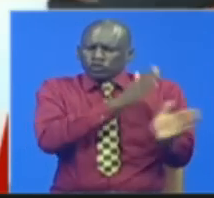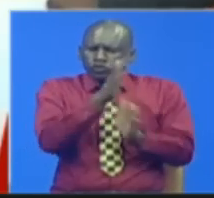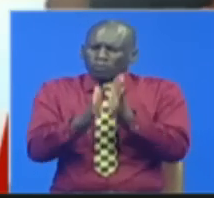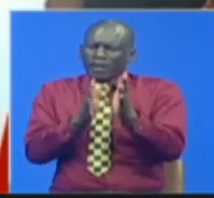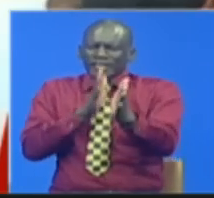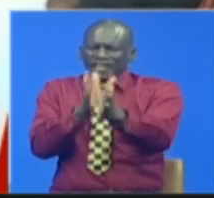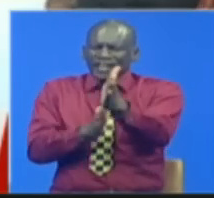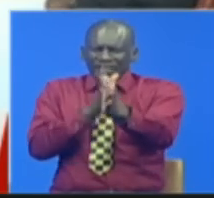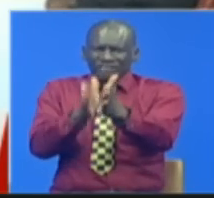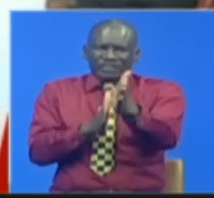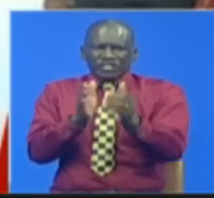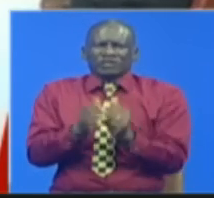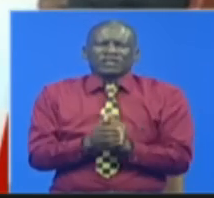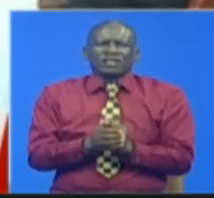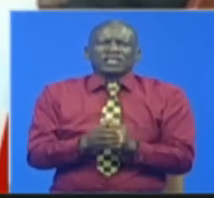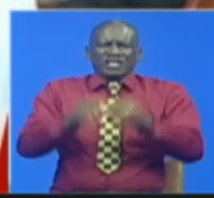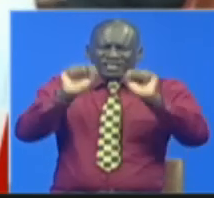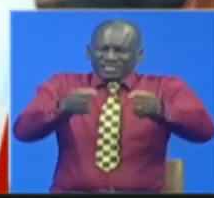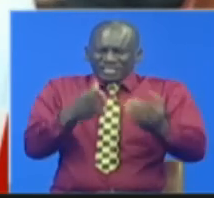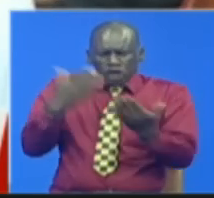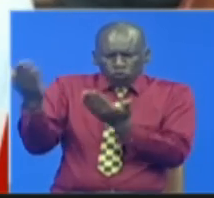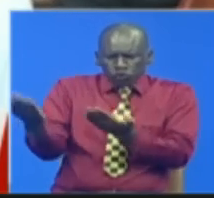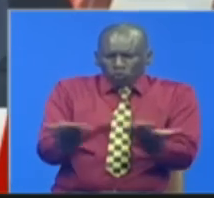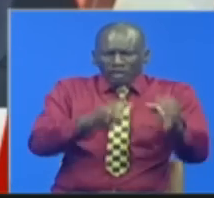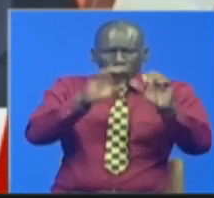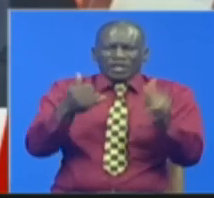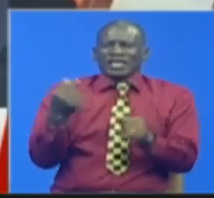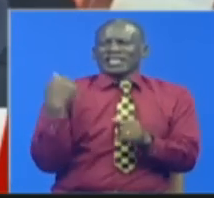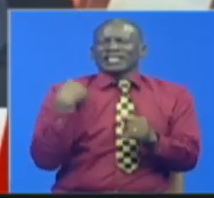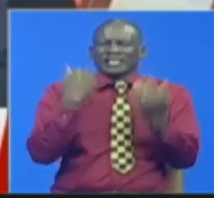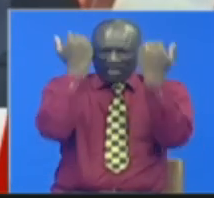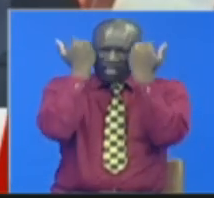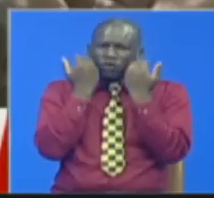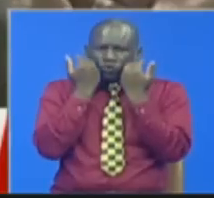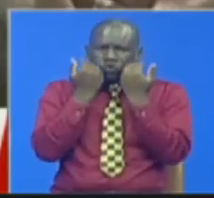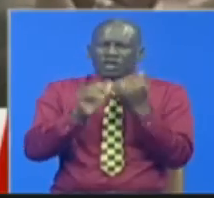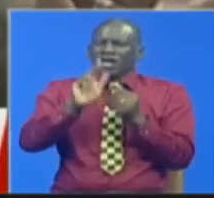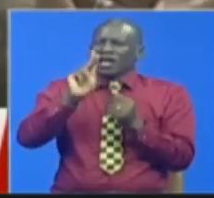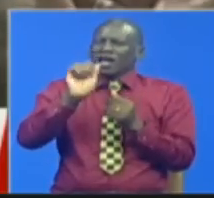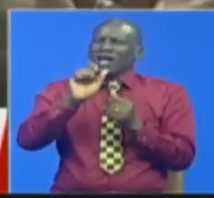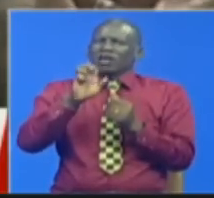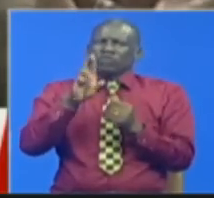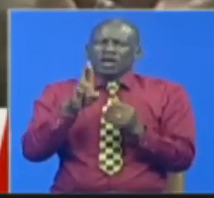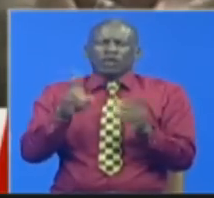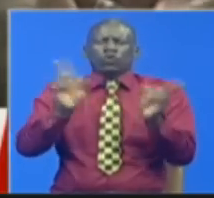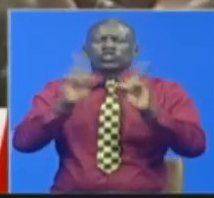Naivasha. Ingawa hapa alikaribishwa jana kotini hakutakikana. If